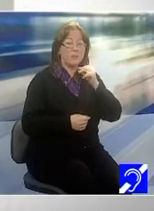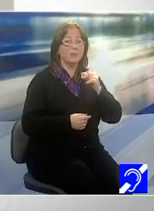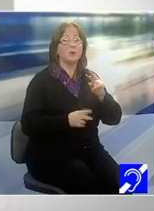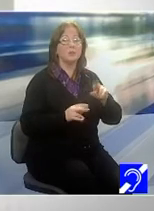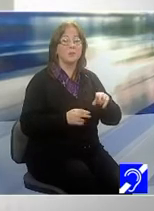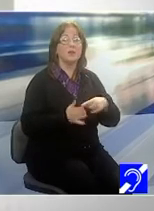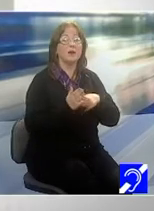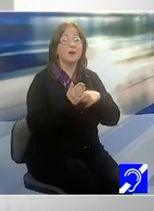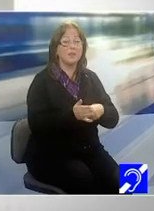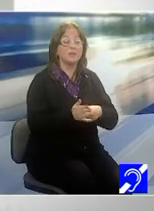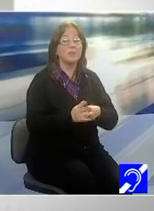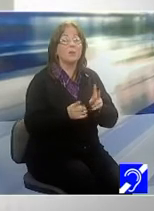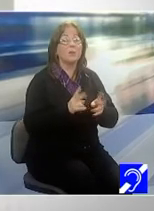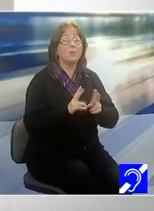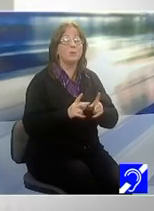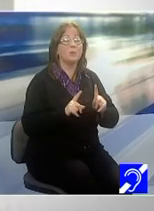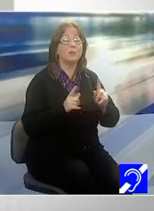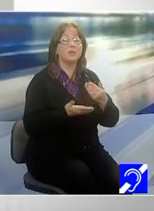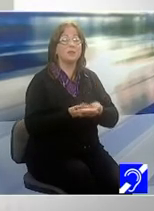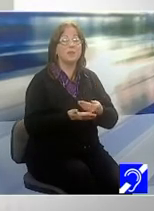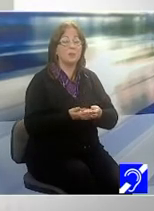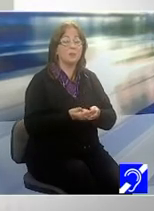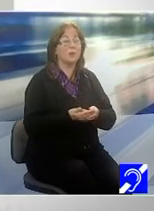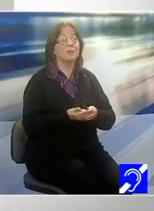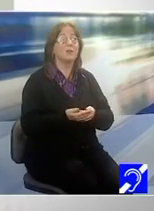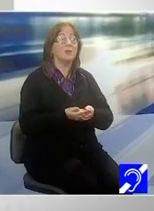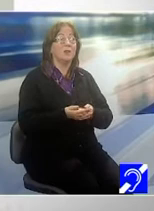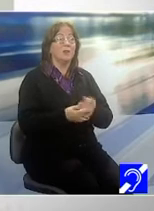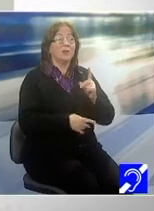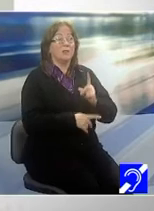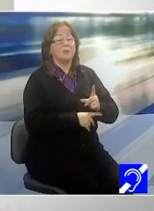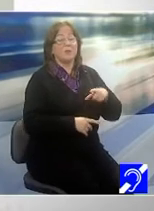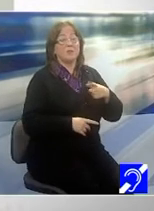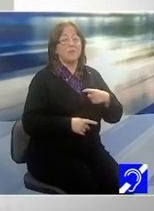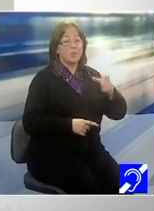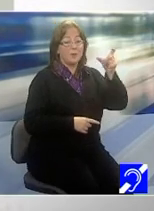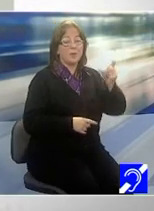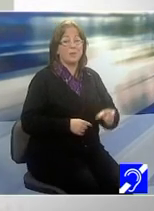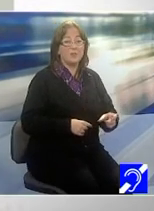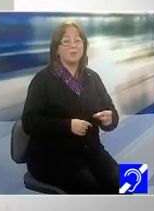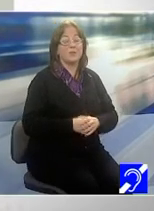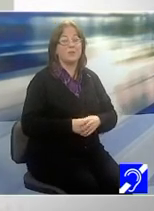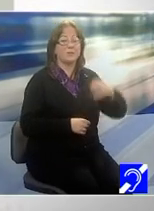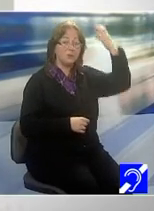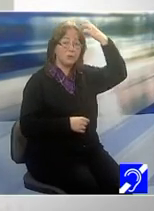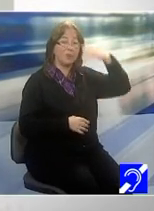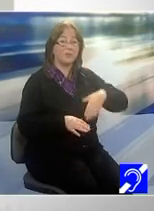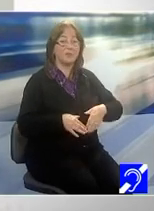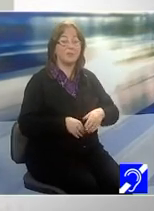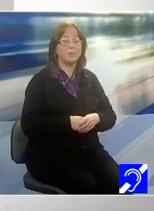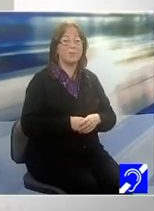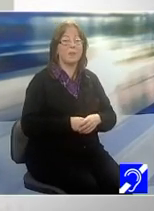se comporte niște oameni atunci când dețin niște funcții publice de o asemenea importanță. După care... noi ceilalți observatorii să